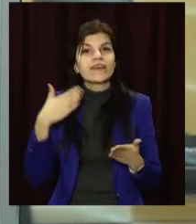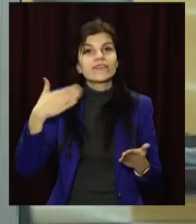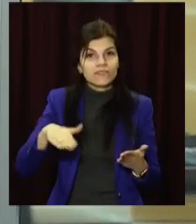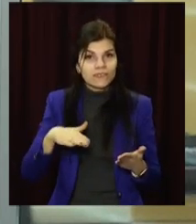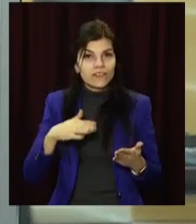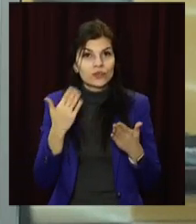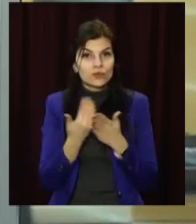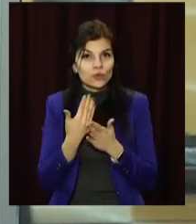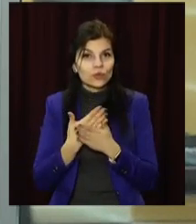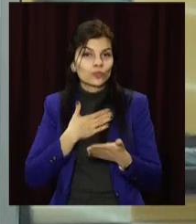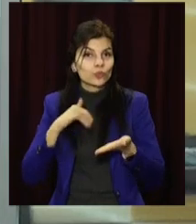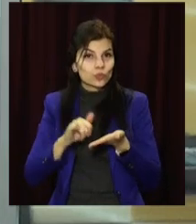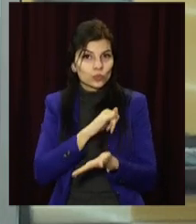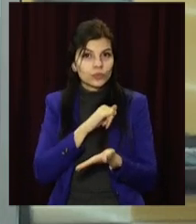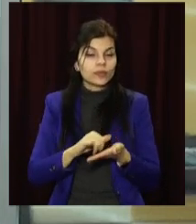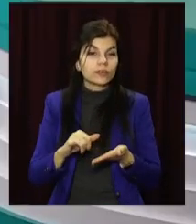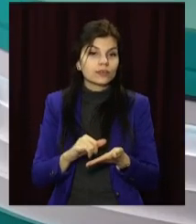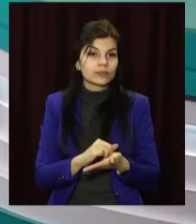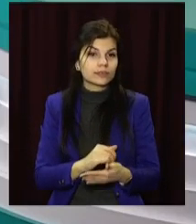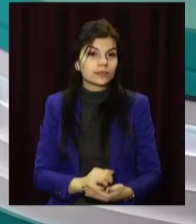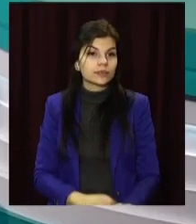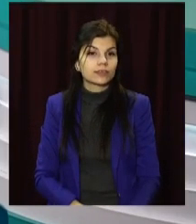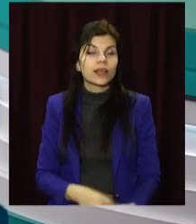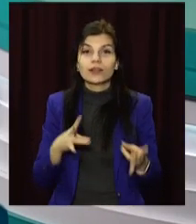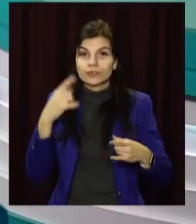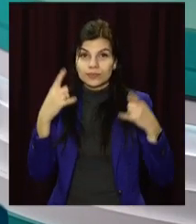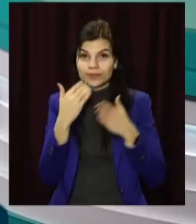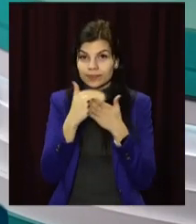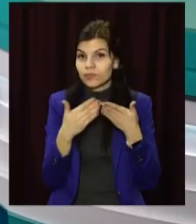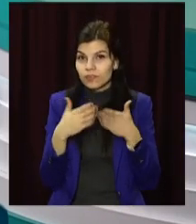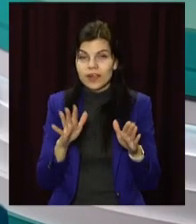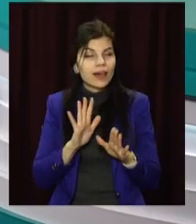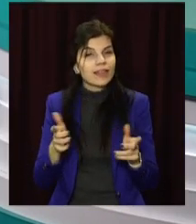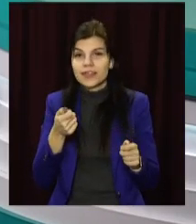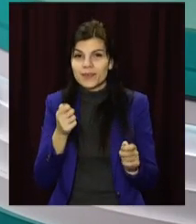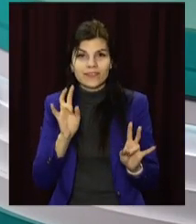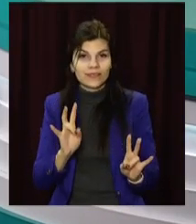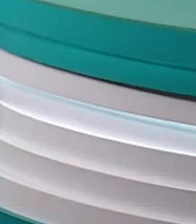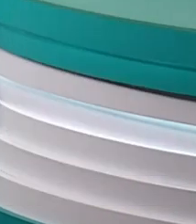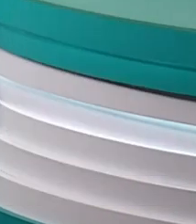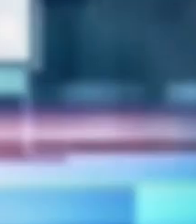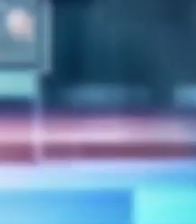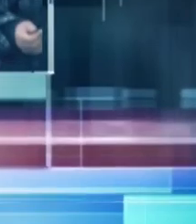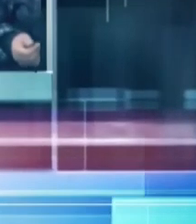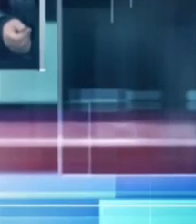соціальних мережах та на нашому YouTube-каналі. Залишайтеся з відкритим та не перемикайте!